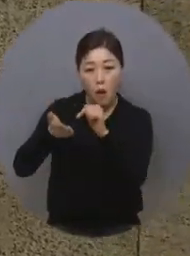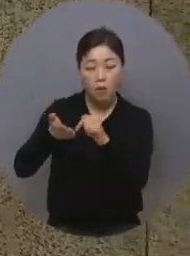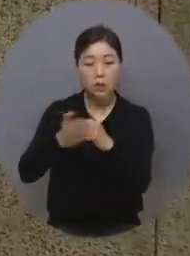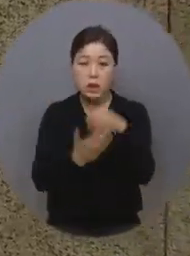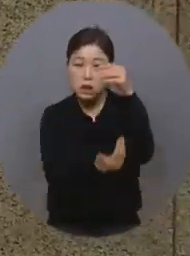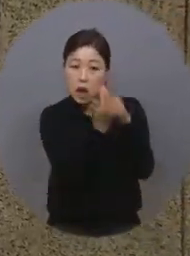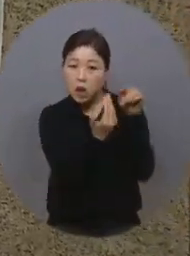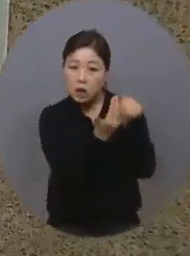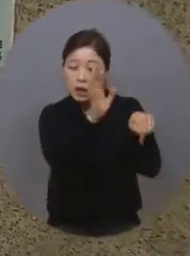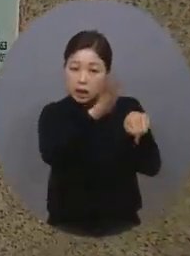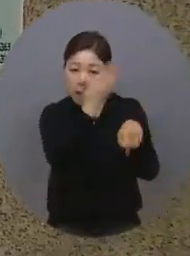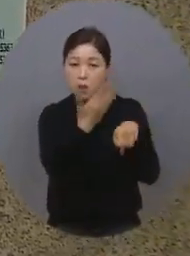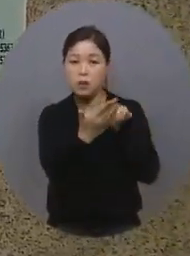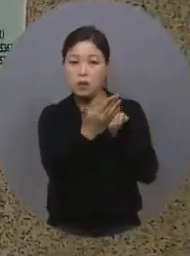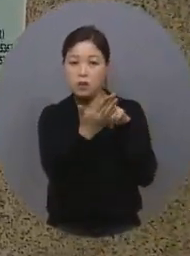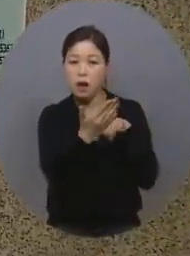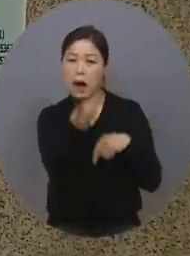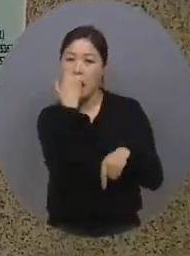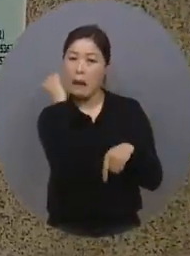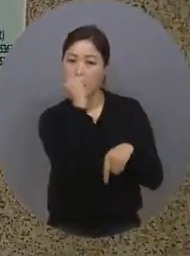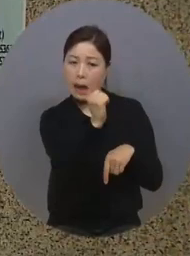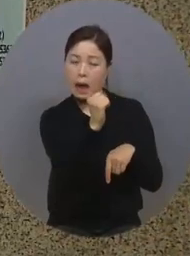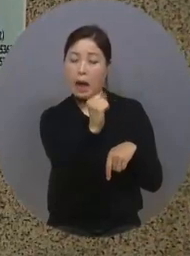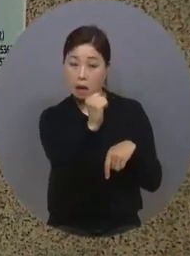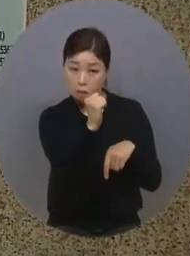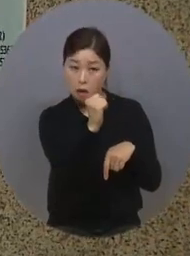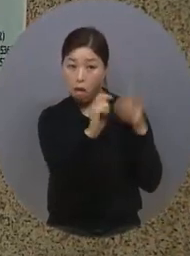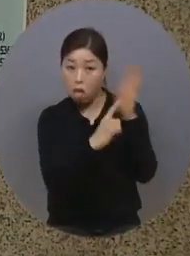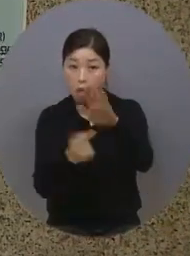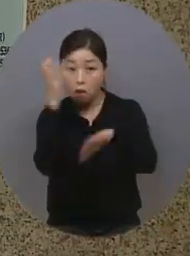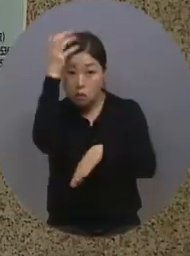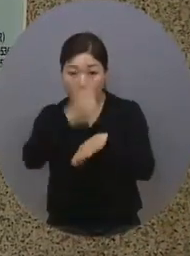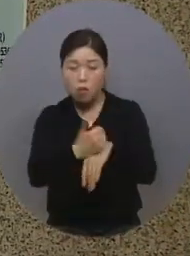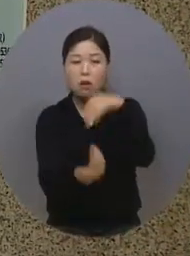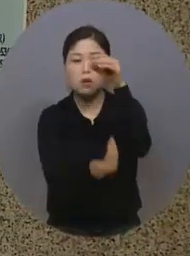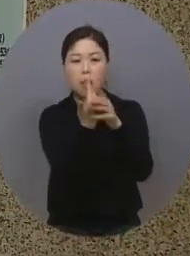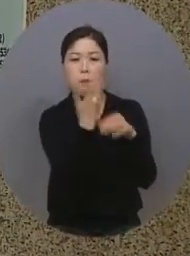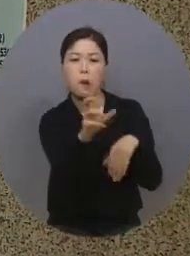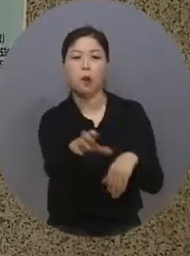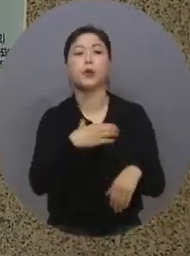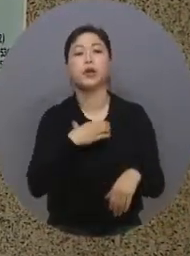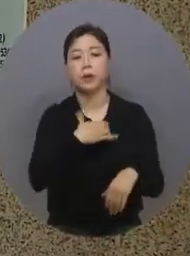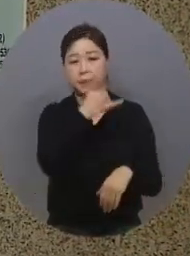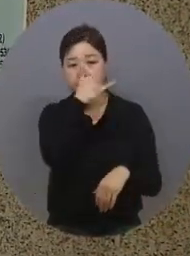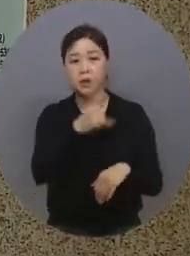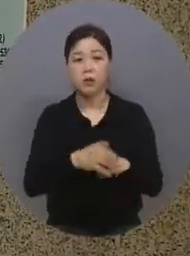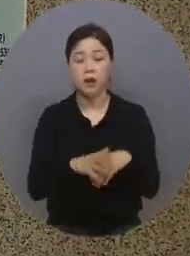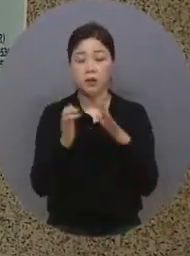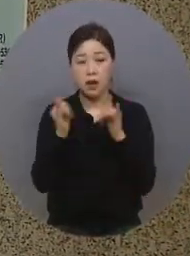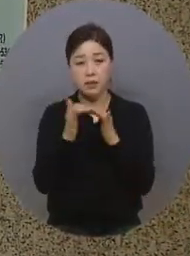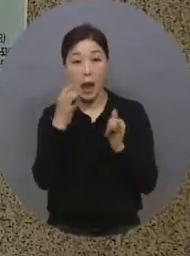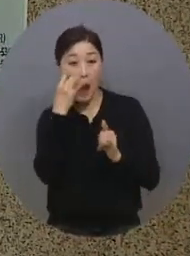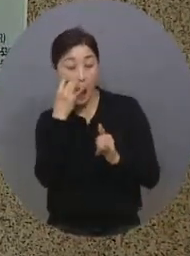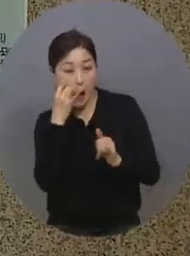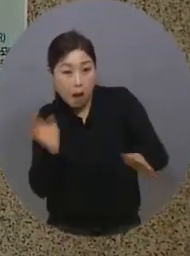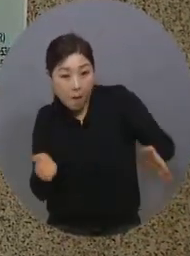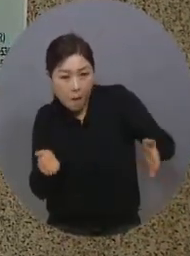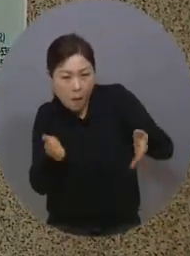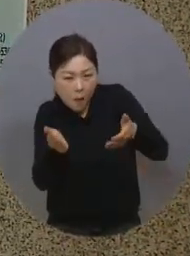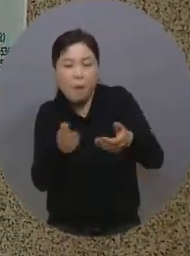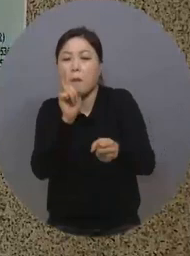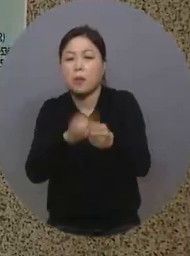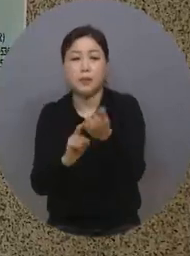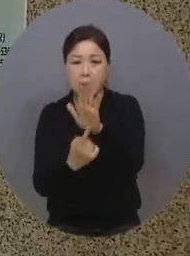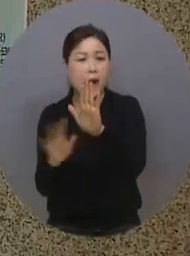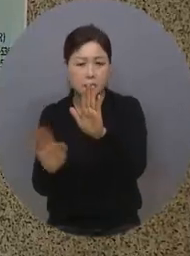사건에 잘못된 프레임을 씌우면 사건의 본질이 왜곡될 수 있습니다. 더 이상 대중들의 흥미를 끌기 위한 보도가 아닌